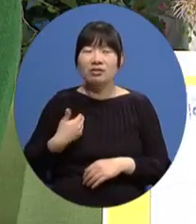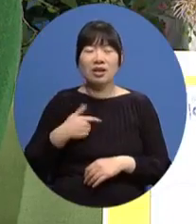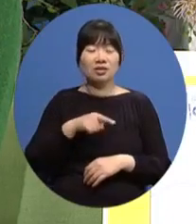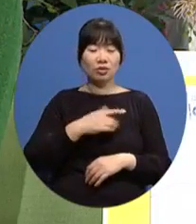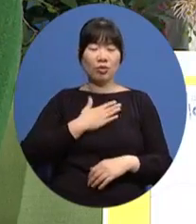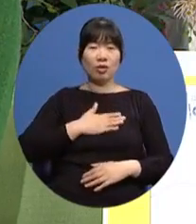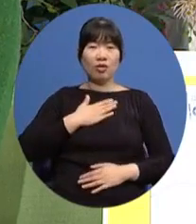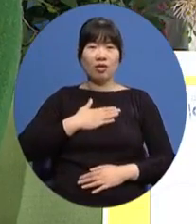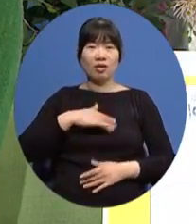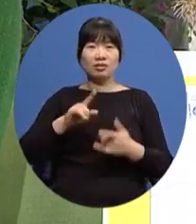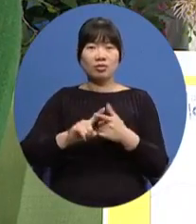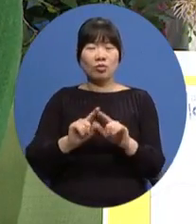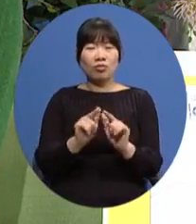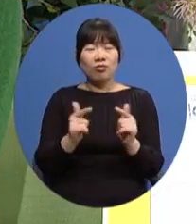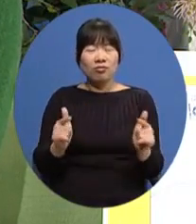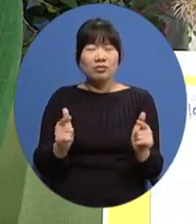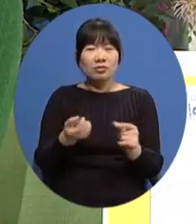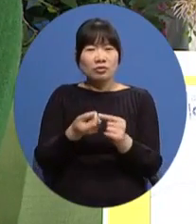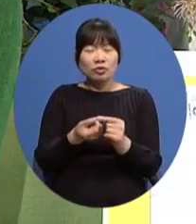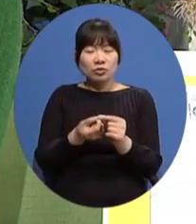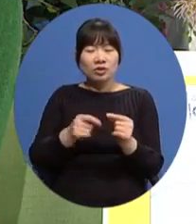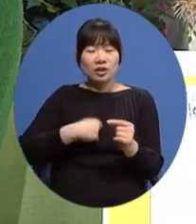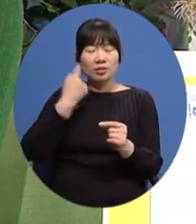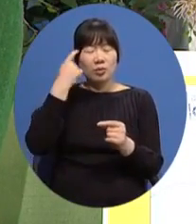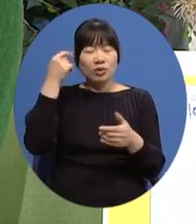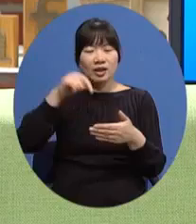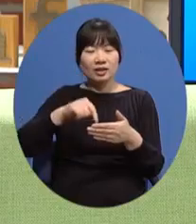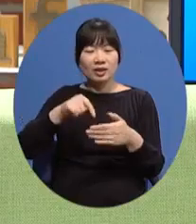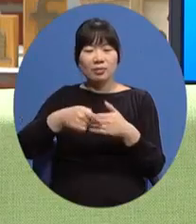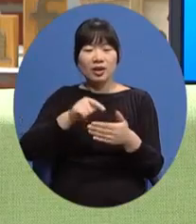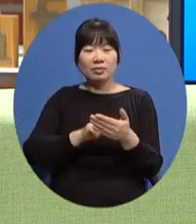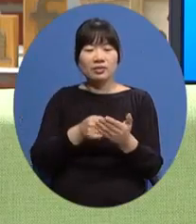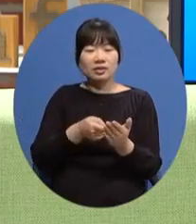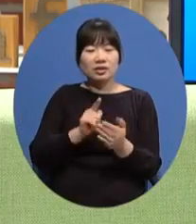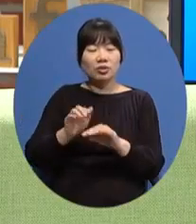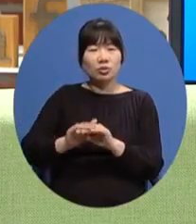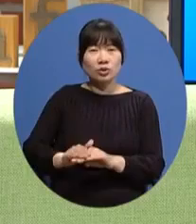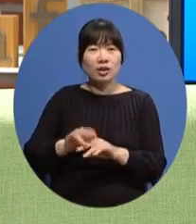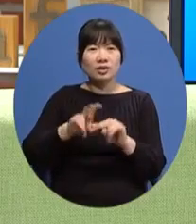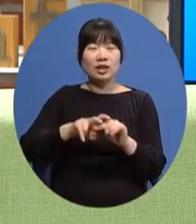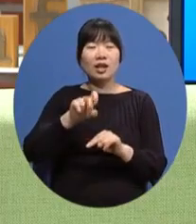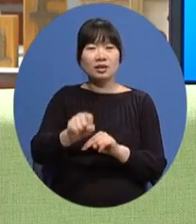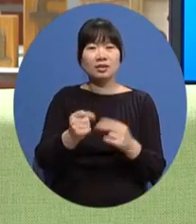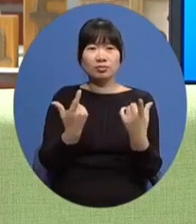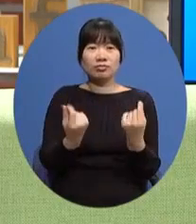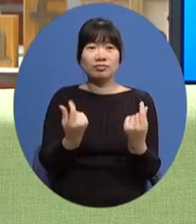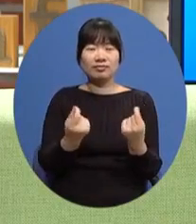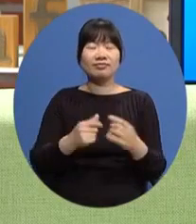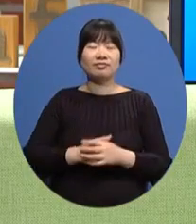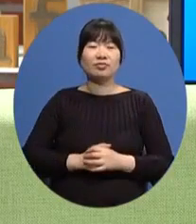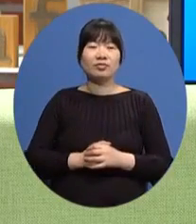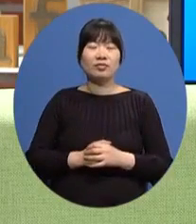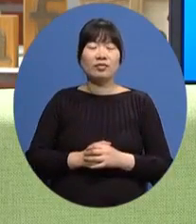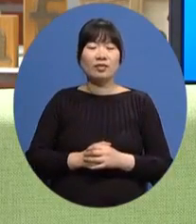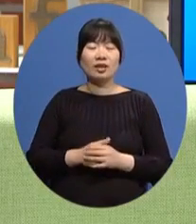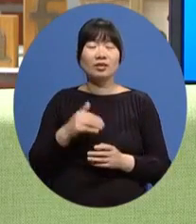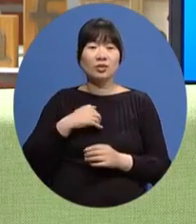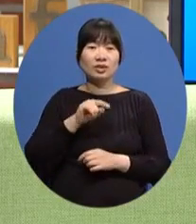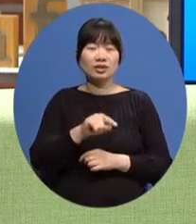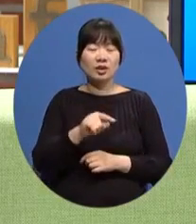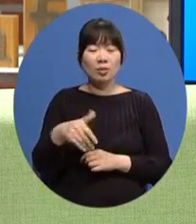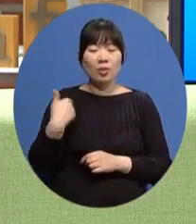이거 아는데 이게 약간 자기 머릿속에 마음에 인지가 된 것처럼 자리가 잡은 것 같더라고요. 네. 그래서 저는